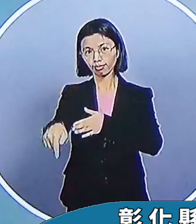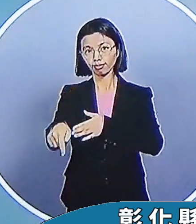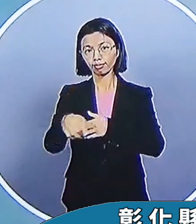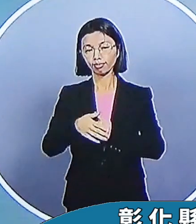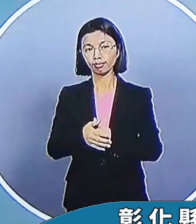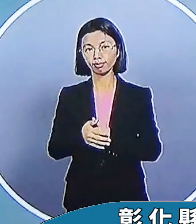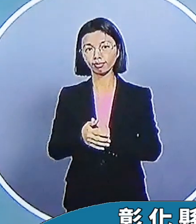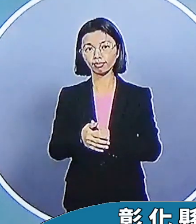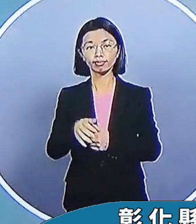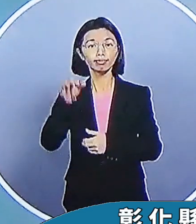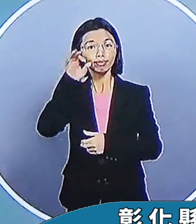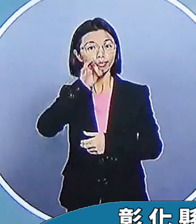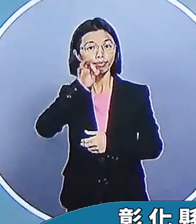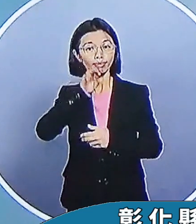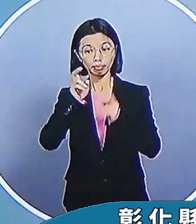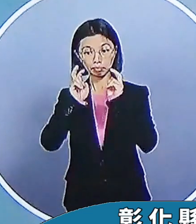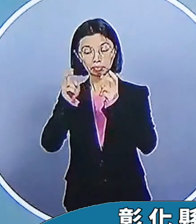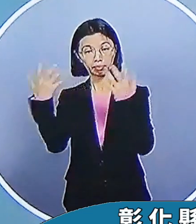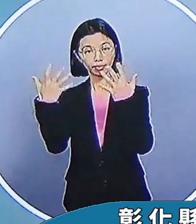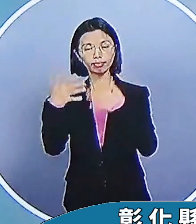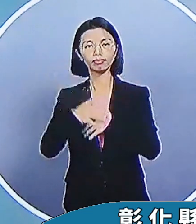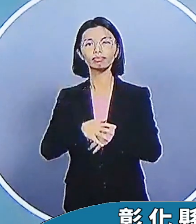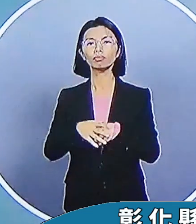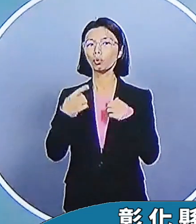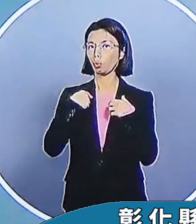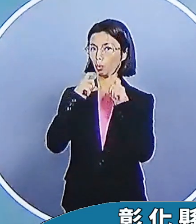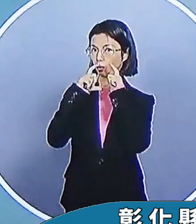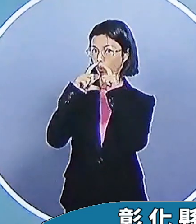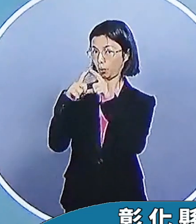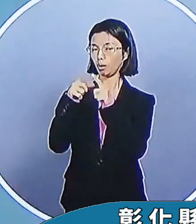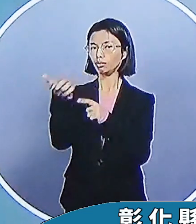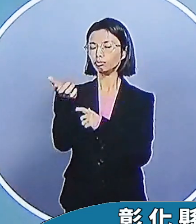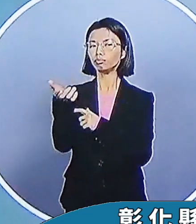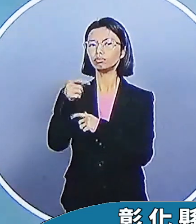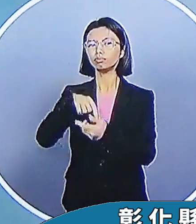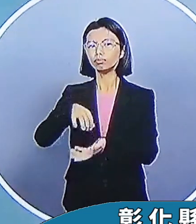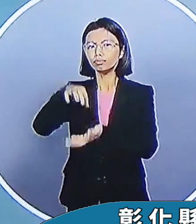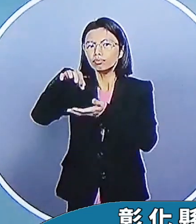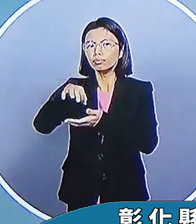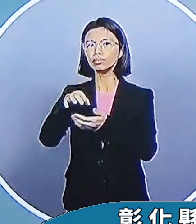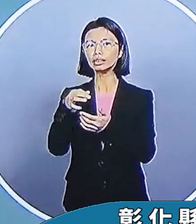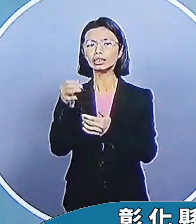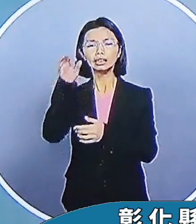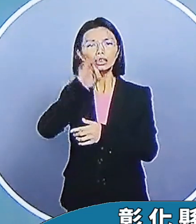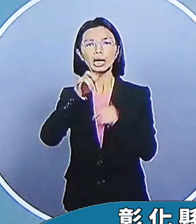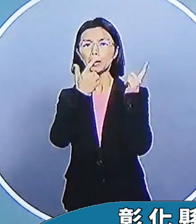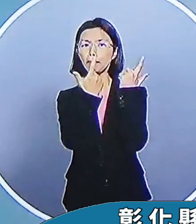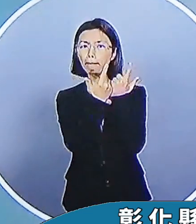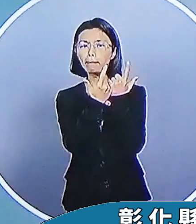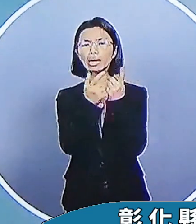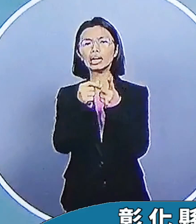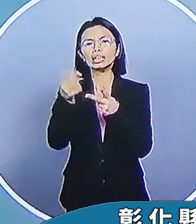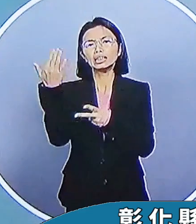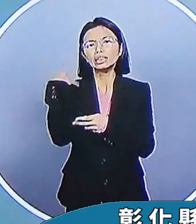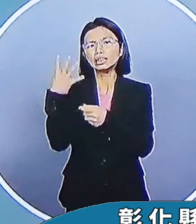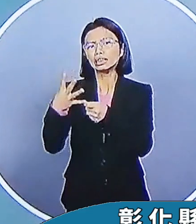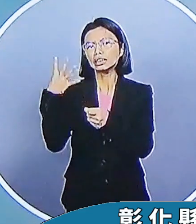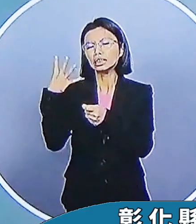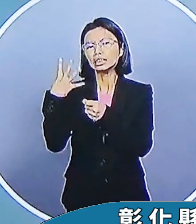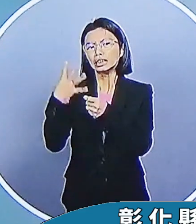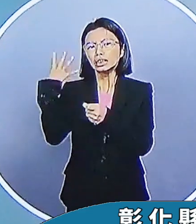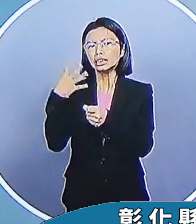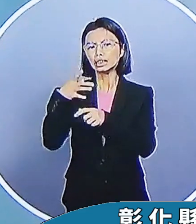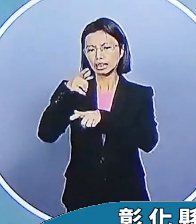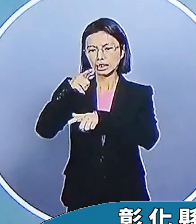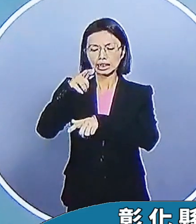咱彰化的捷运，我要甲王惠美馆长讲，你拄啊讲的是彰北的捷运，甲你4年前所讲的彰